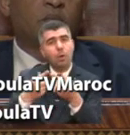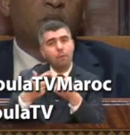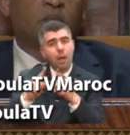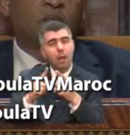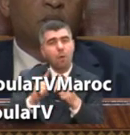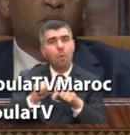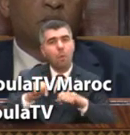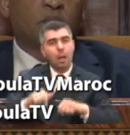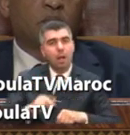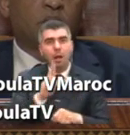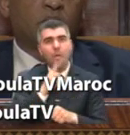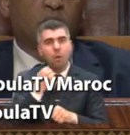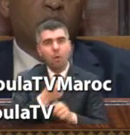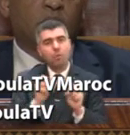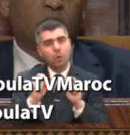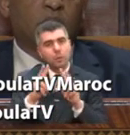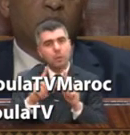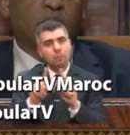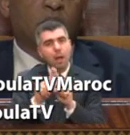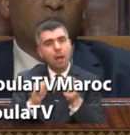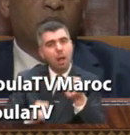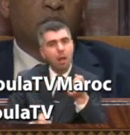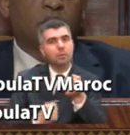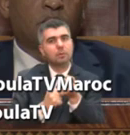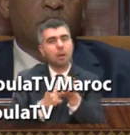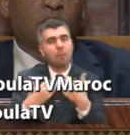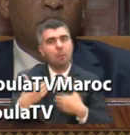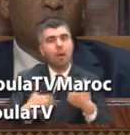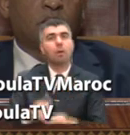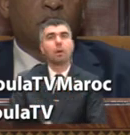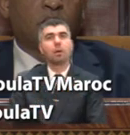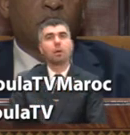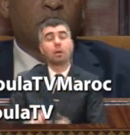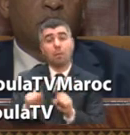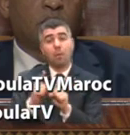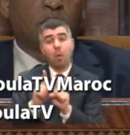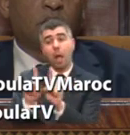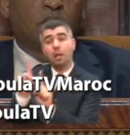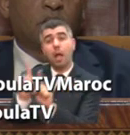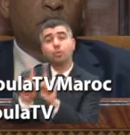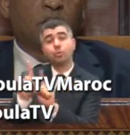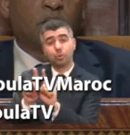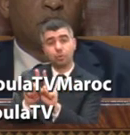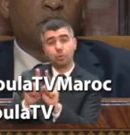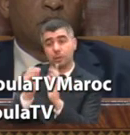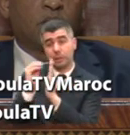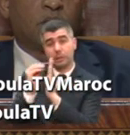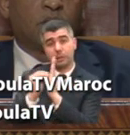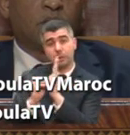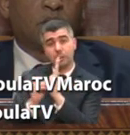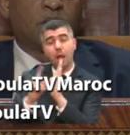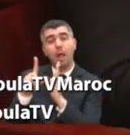ديالكم بالرقي بالأوضاع ديالها، ولكن النصوص 11 مادة في هذا القانون الإطار مرتبطة